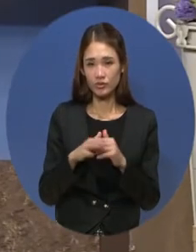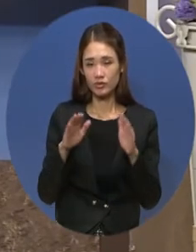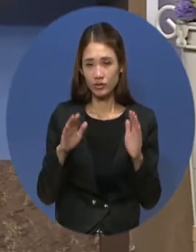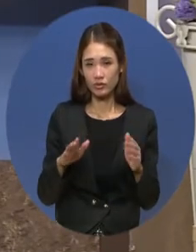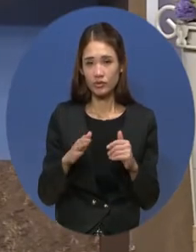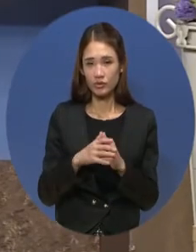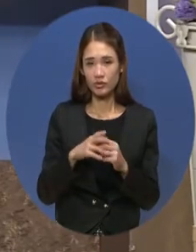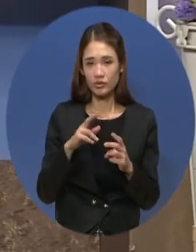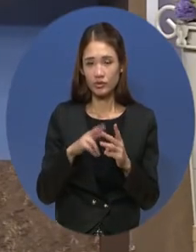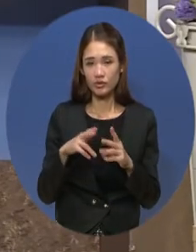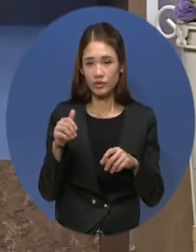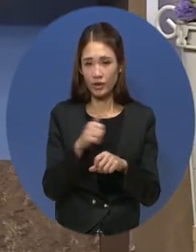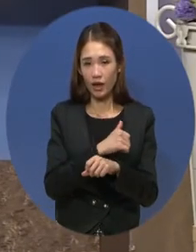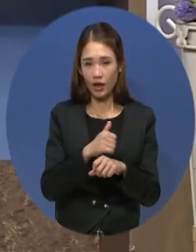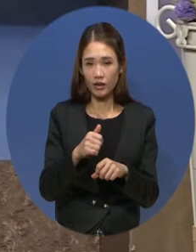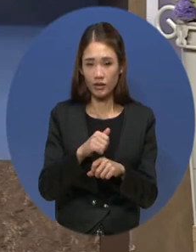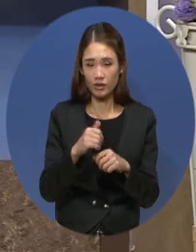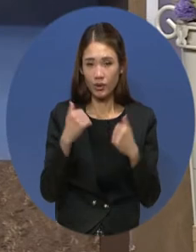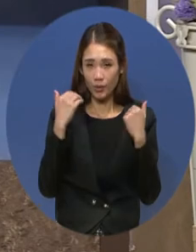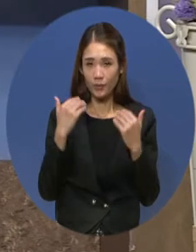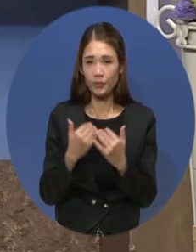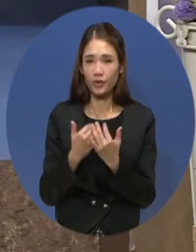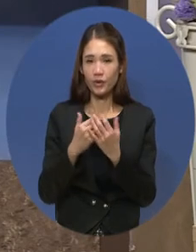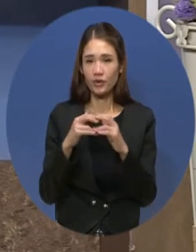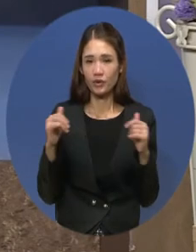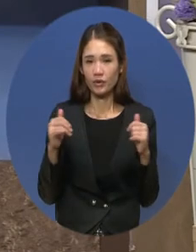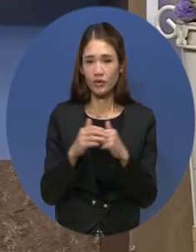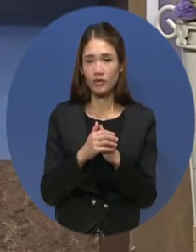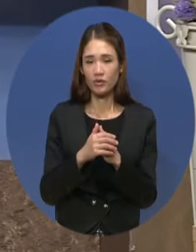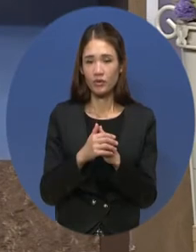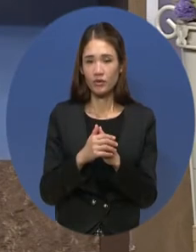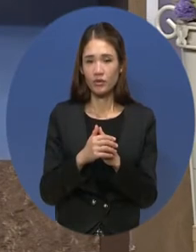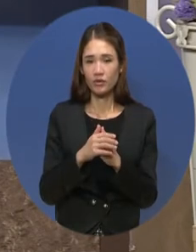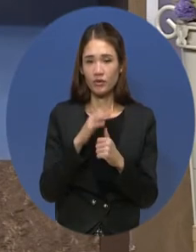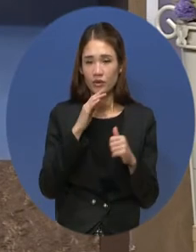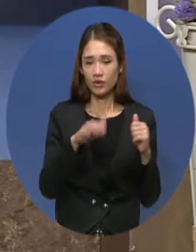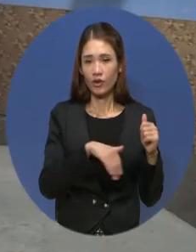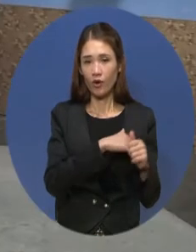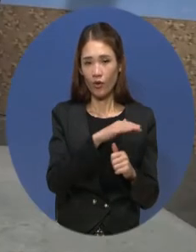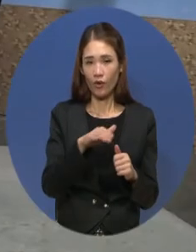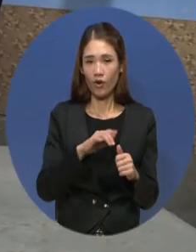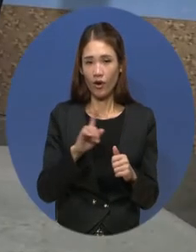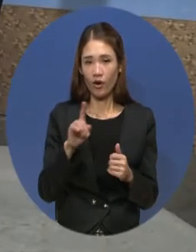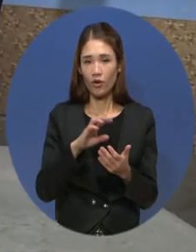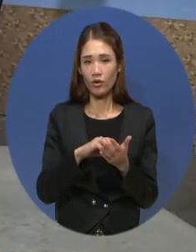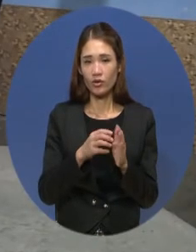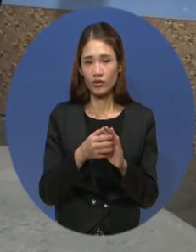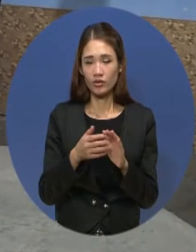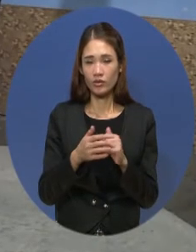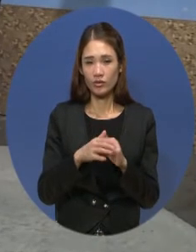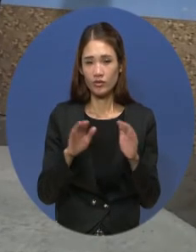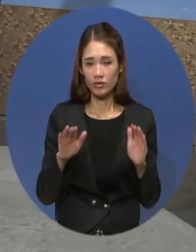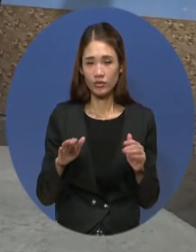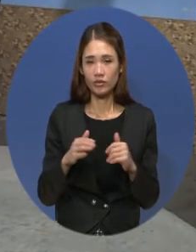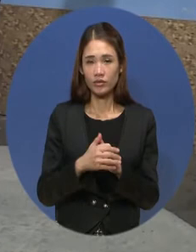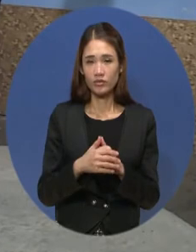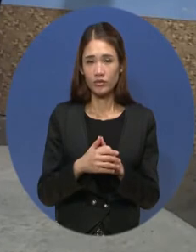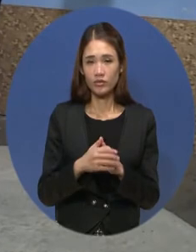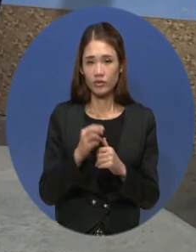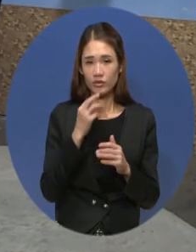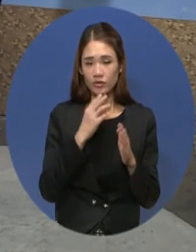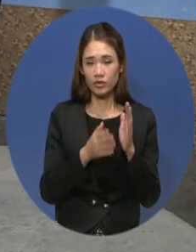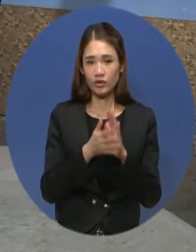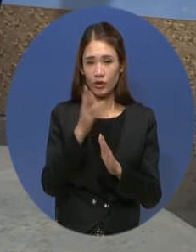센터의 다니고 있는 발달 장애 분들이 현아는 그랬던가요 어 지금 현재 저희가 서울시